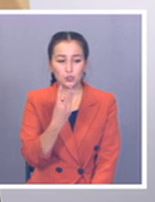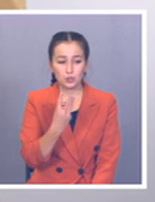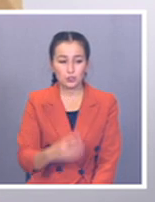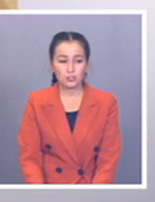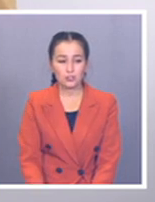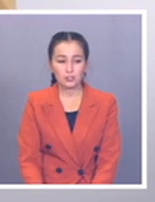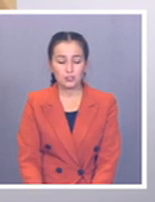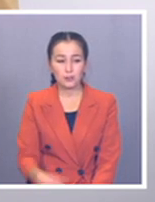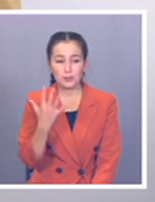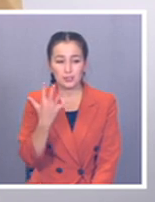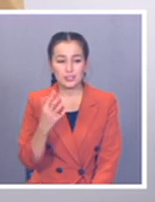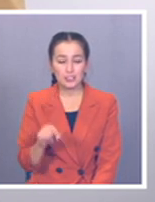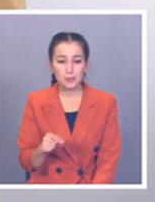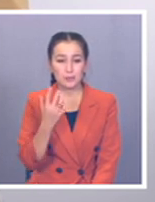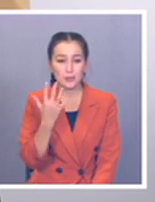5-де 5.